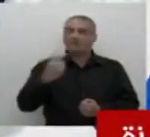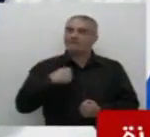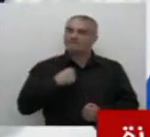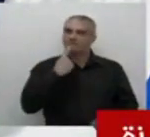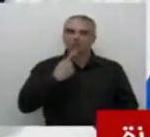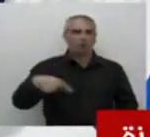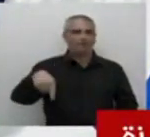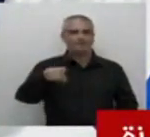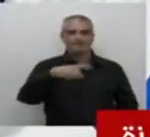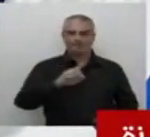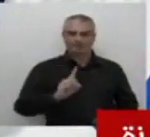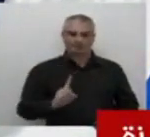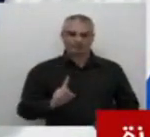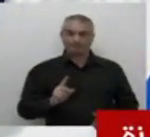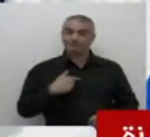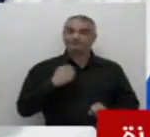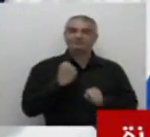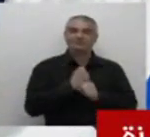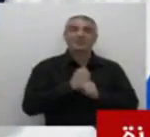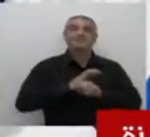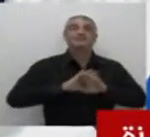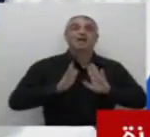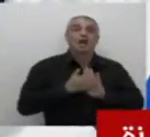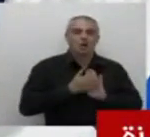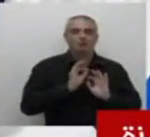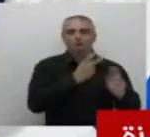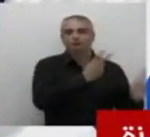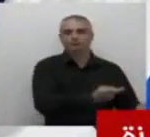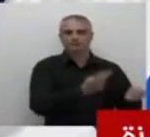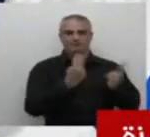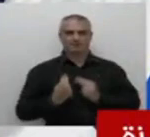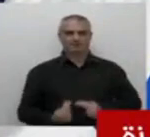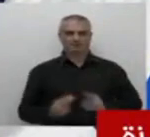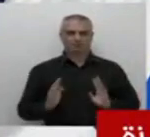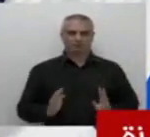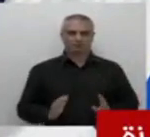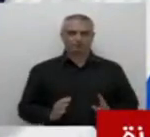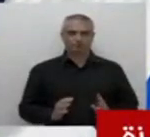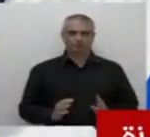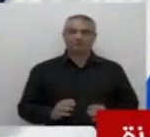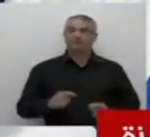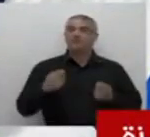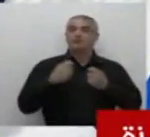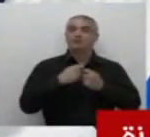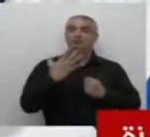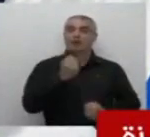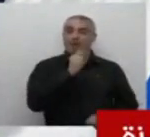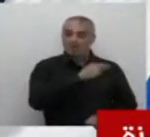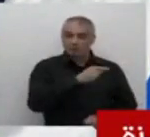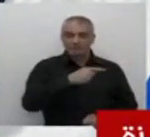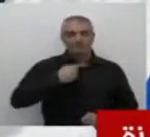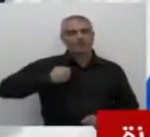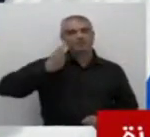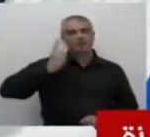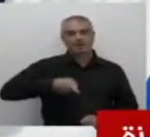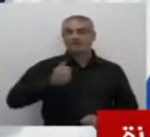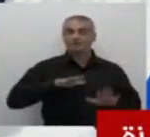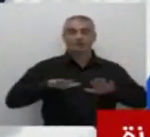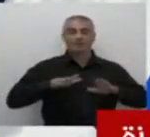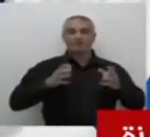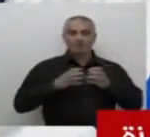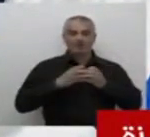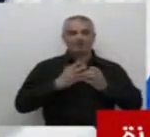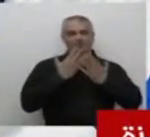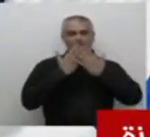اعينهم ورايت الخوف وقد قلت لهم سنفعل كل شيء من اجل اعادتهم